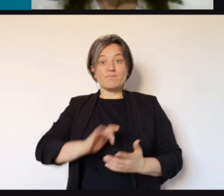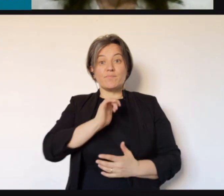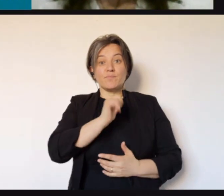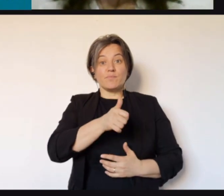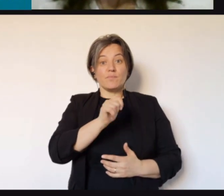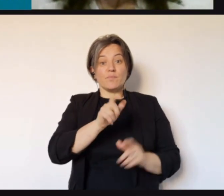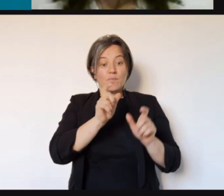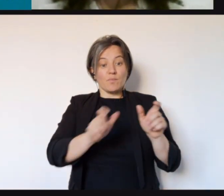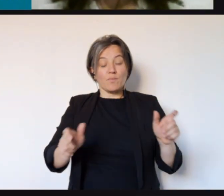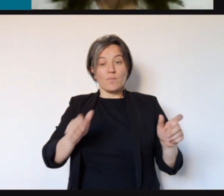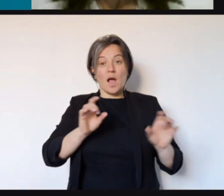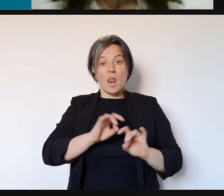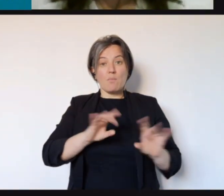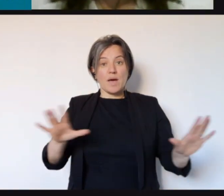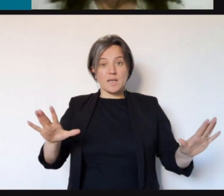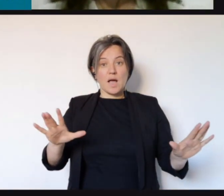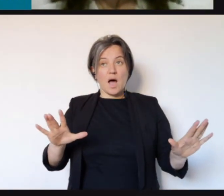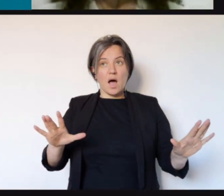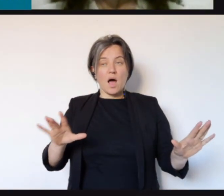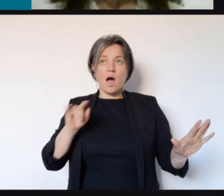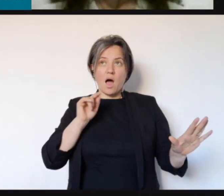dimensione della dignità, perché